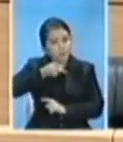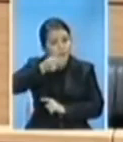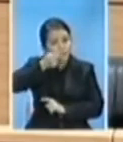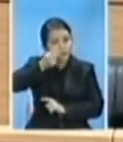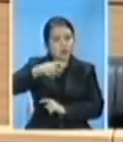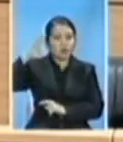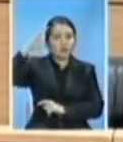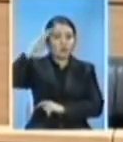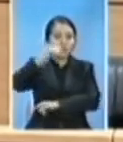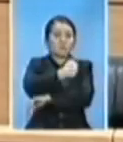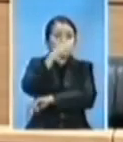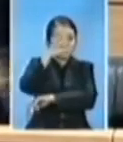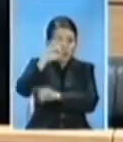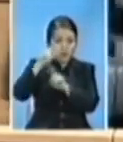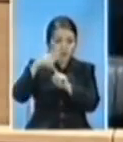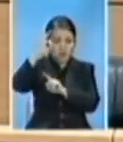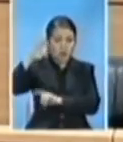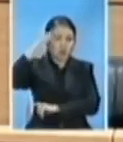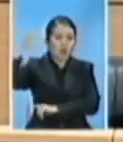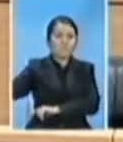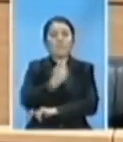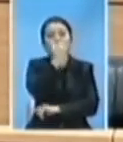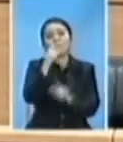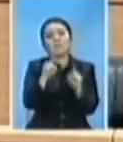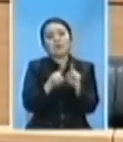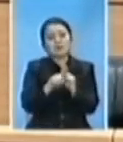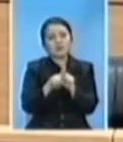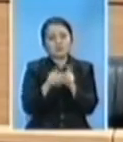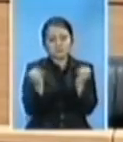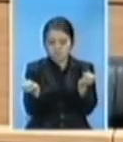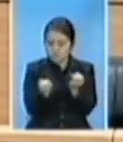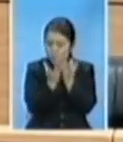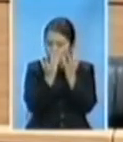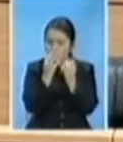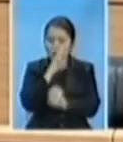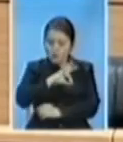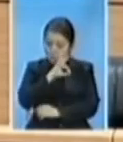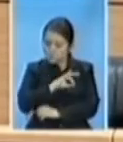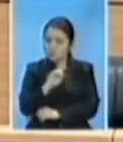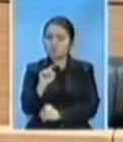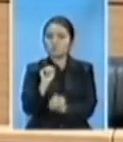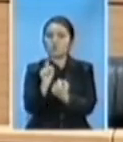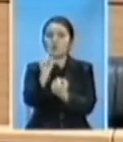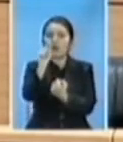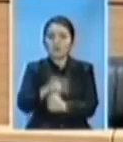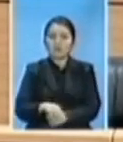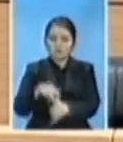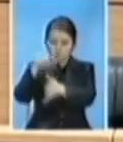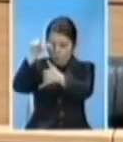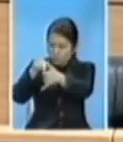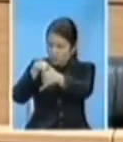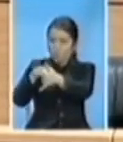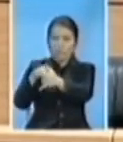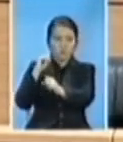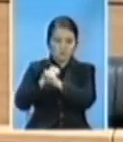ประหารกันอีกเมื่อ19กันยาแล้วที่เจ็บปวดที่สุดก็คือคนที่ผมเคยชื่นชอบว่าเป็นนักประช